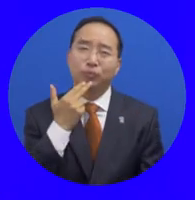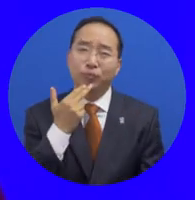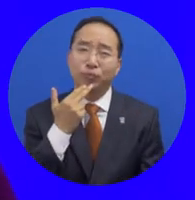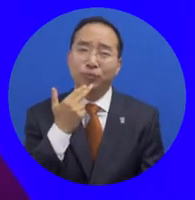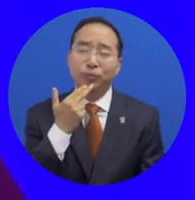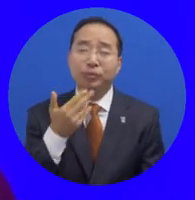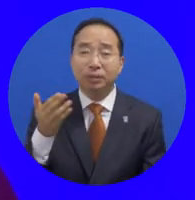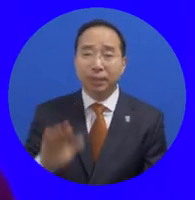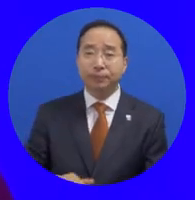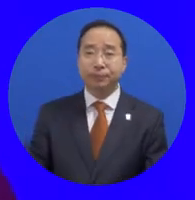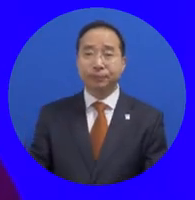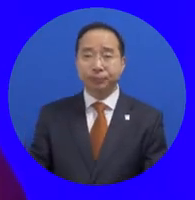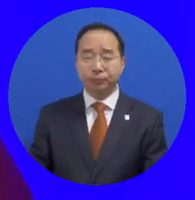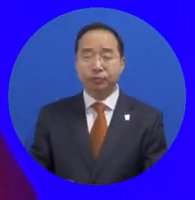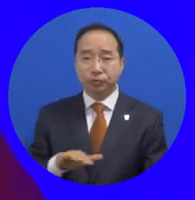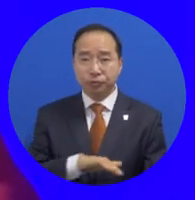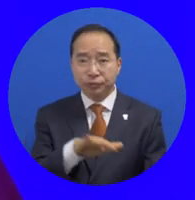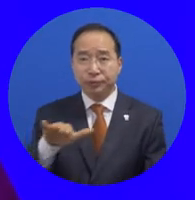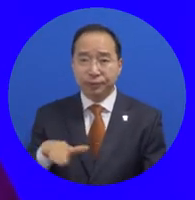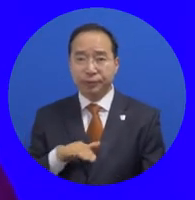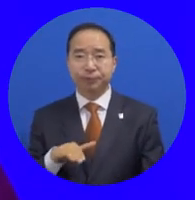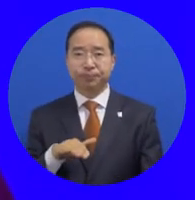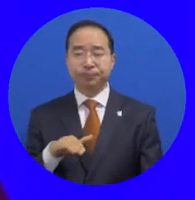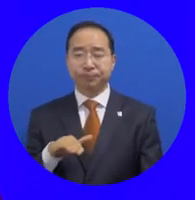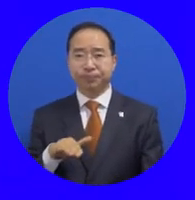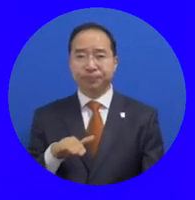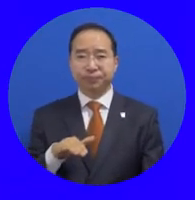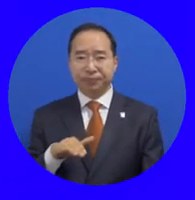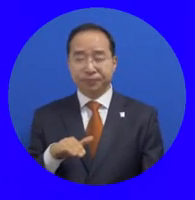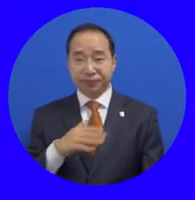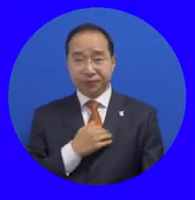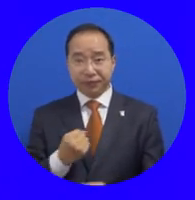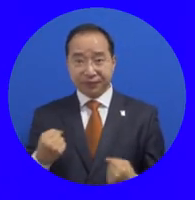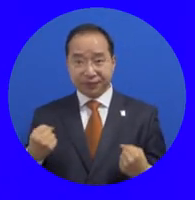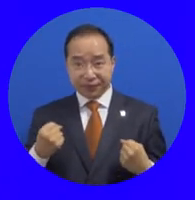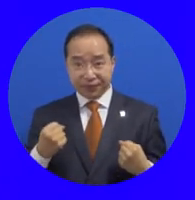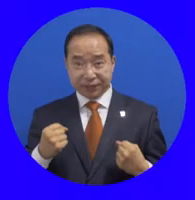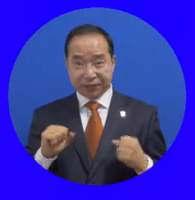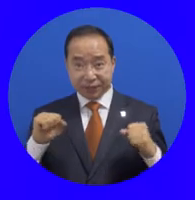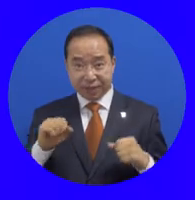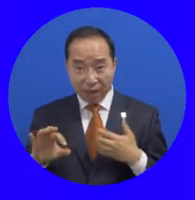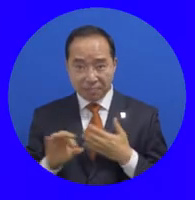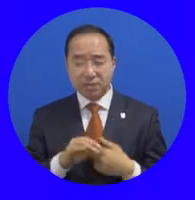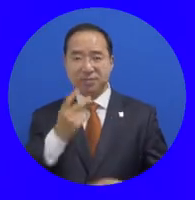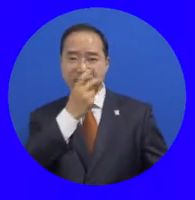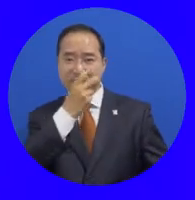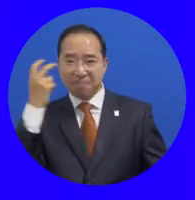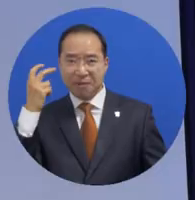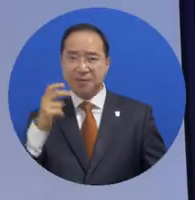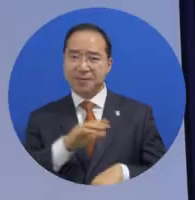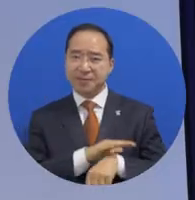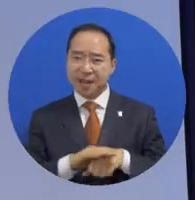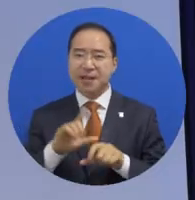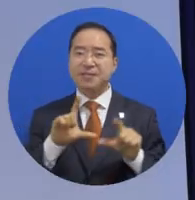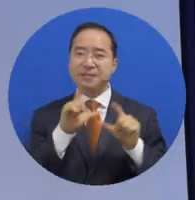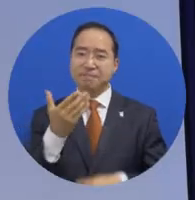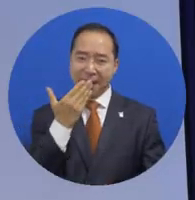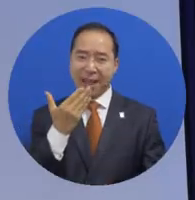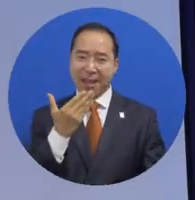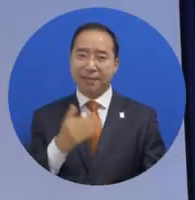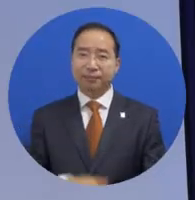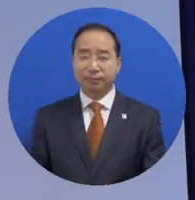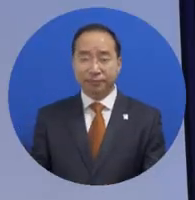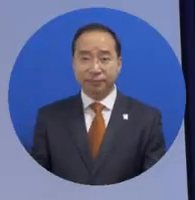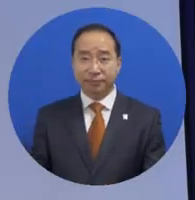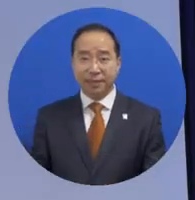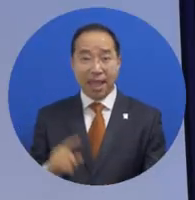없지만 점점 더 우리는 현명하고 우아하게 살 수 있다라고 생각을 하거든요. 제